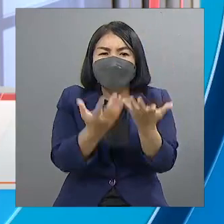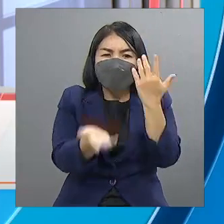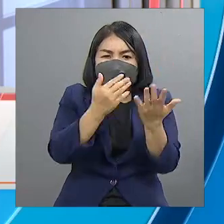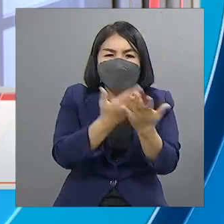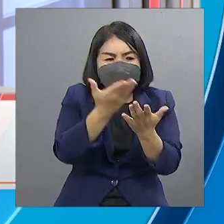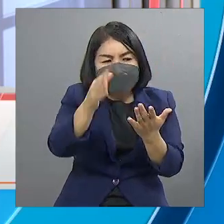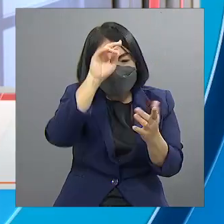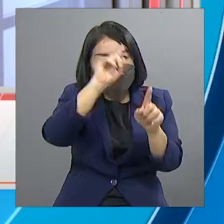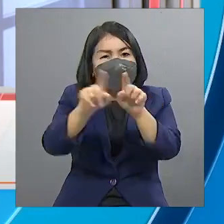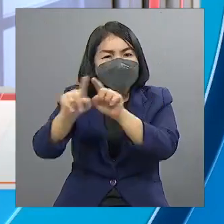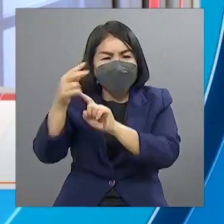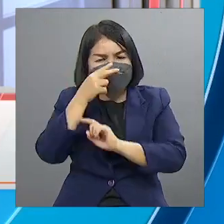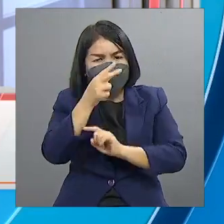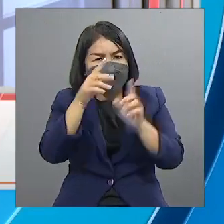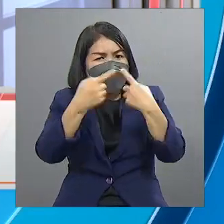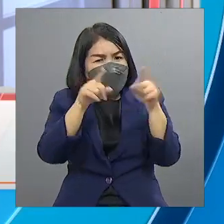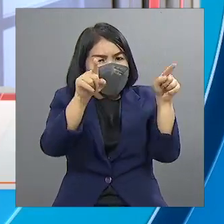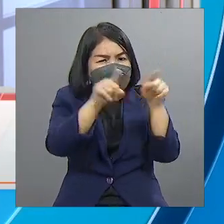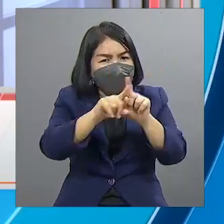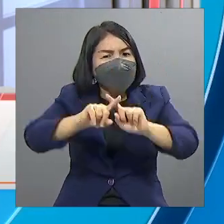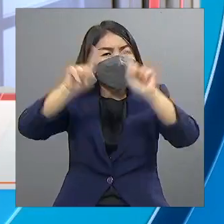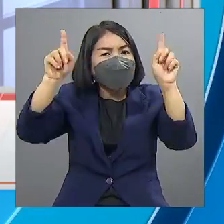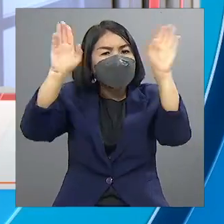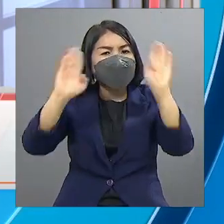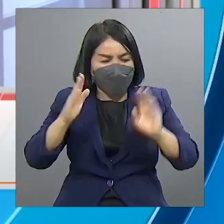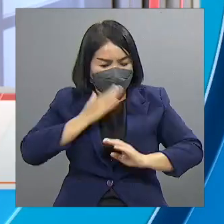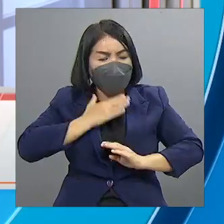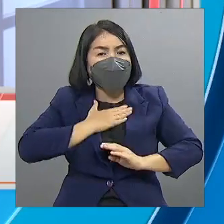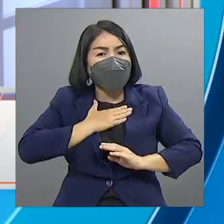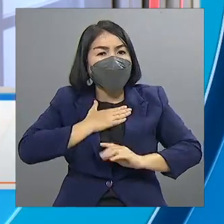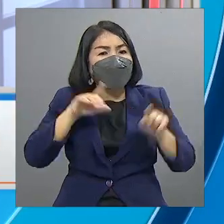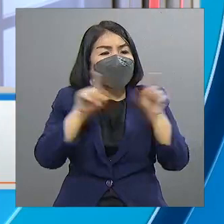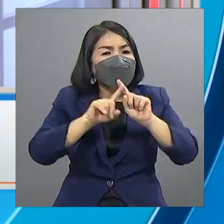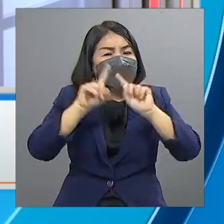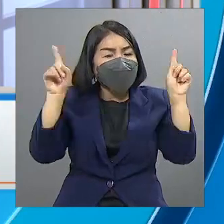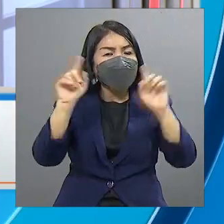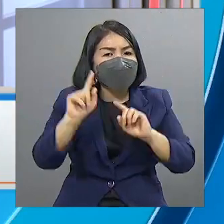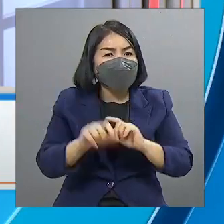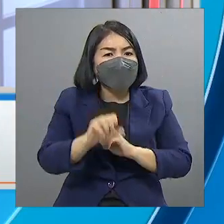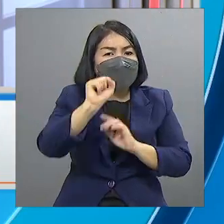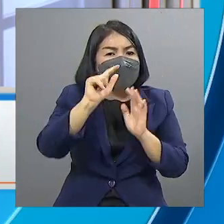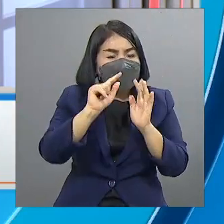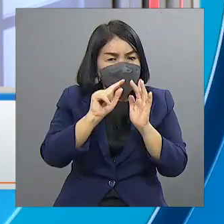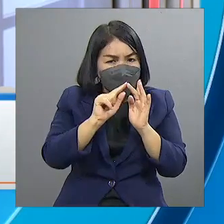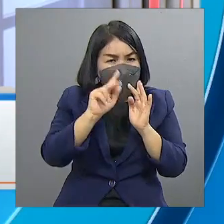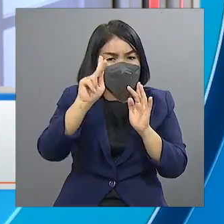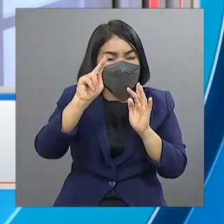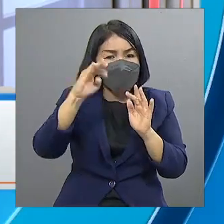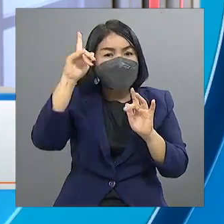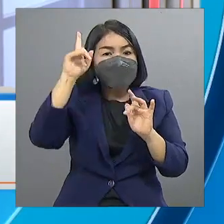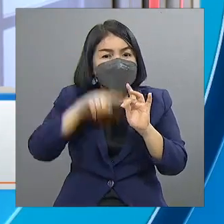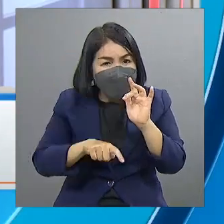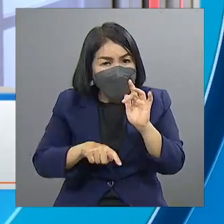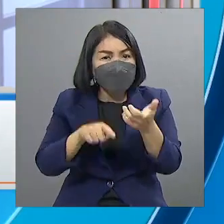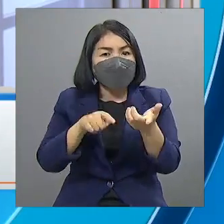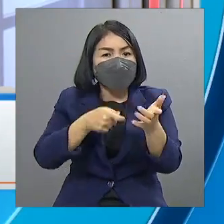ดเด่นและความแตกต่างของน้ำจิ้มหมูกระทะแล้วก็ซุกี้ของคุณพลอยหน่อยว่าลูกค้าหรือคุณผู้ชมเนี่ยจะได้อะไรและแตกต่างจากน้ำจิ้ม